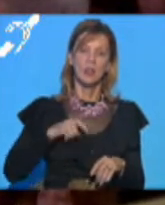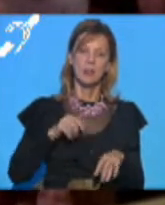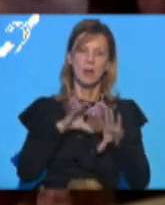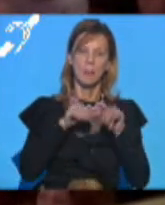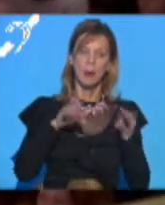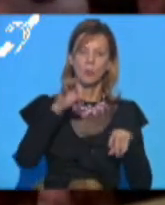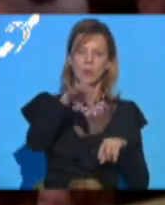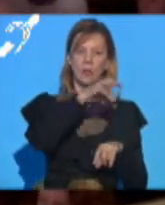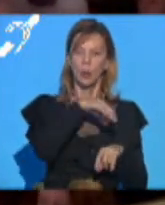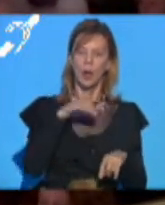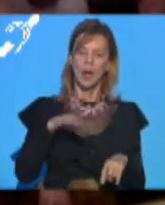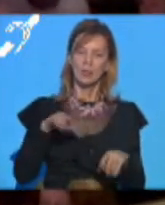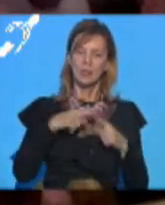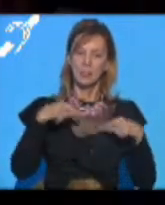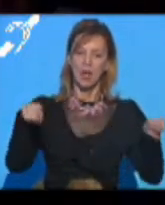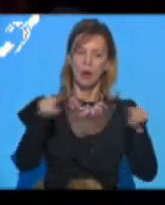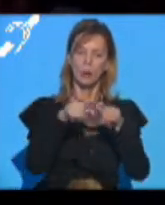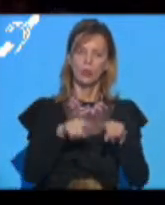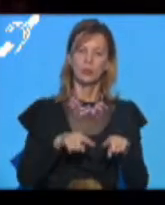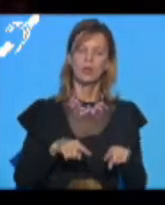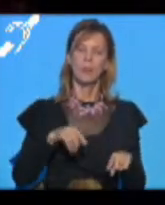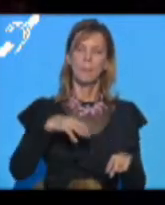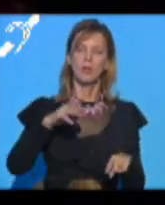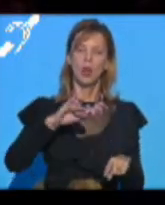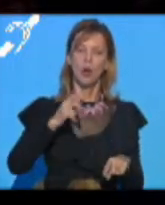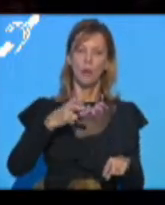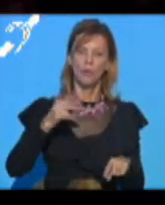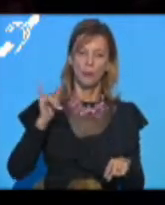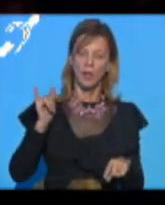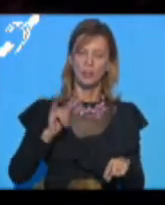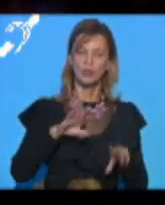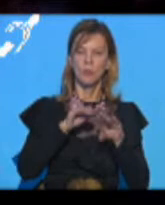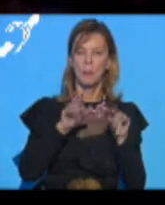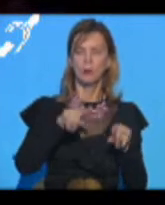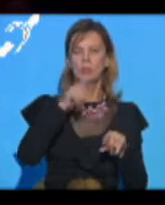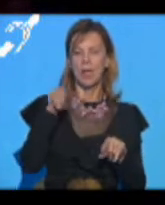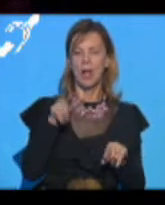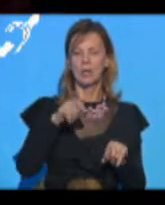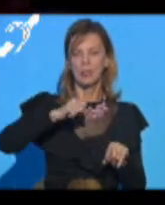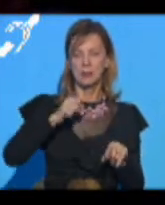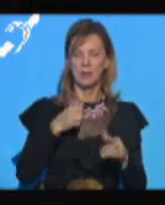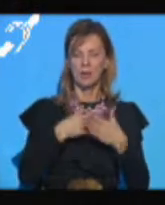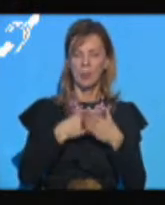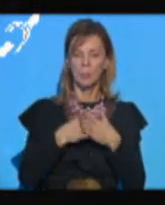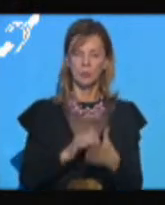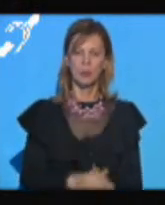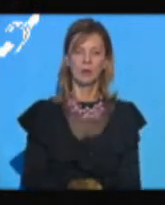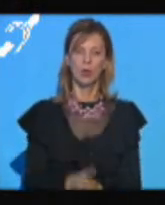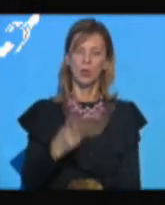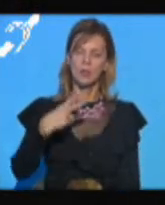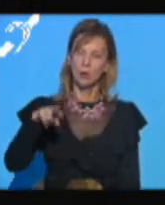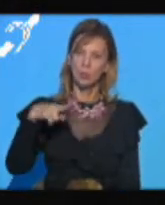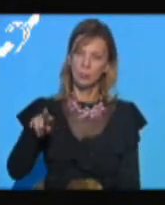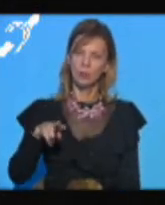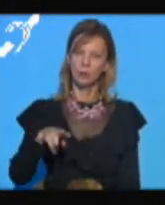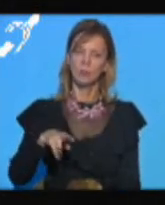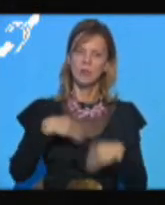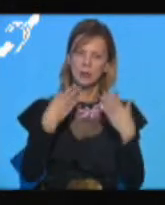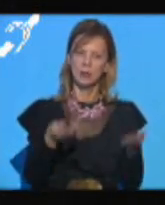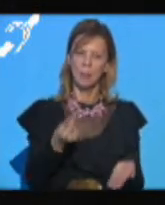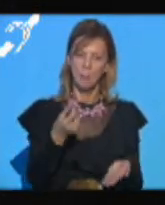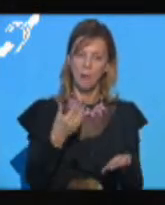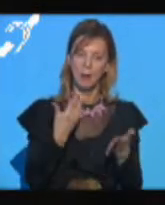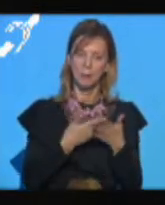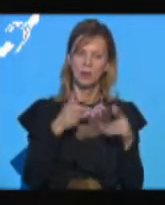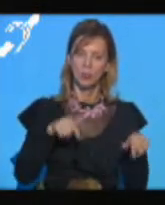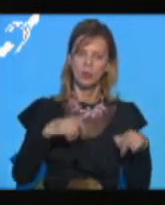localități din județ, la Curtea de Argeș, Câmpul Lung, Mioveni, Topoloveni, Costești, Ștefănești și Bascov. O să continuăm să finanțăm activitatea în așa